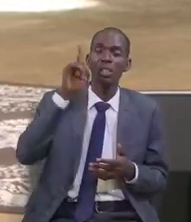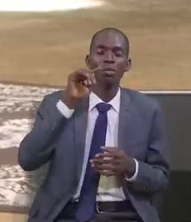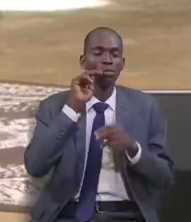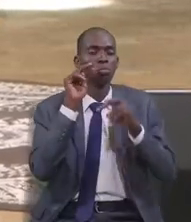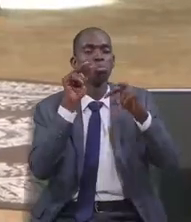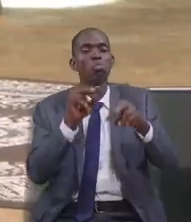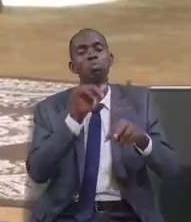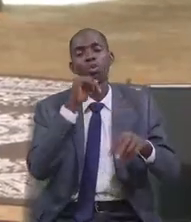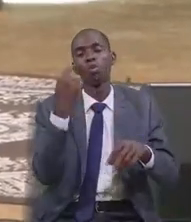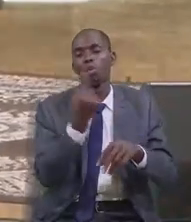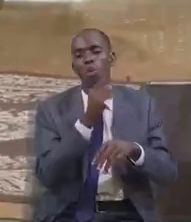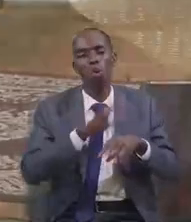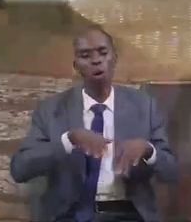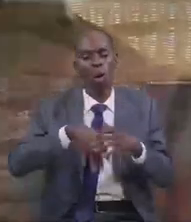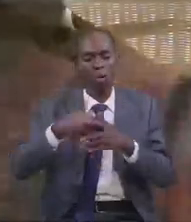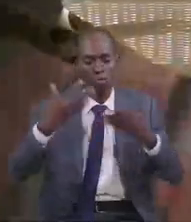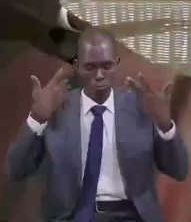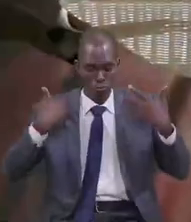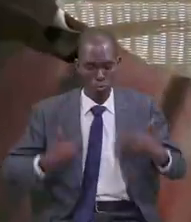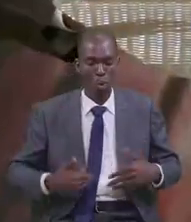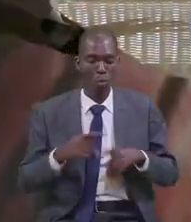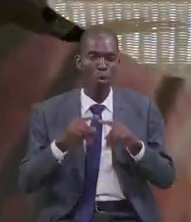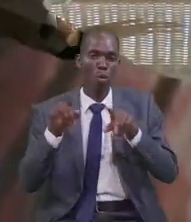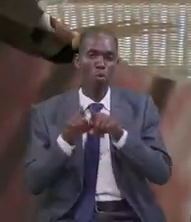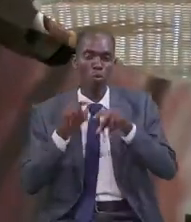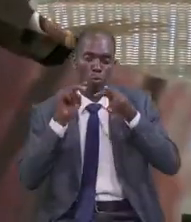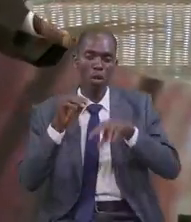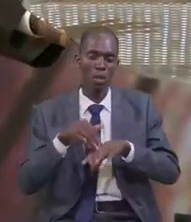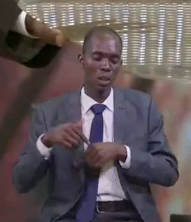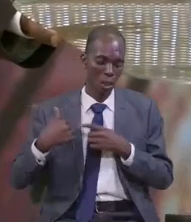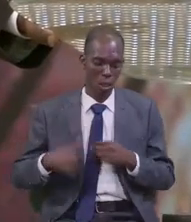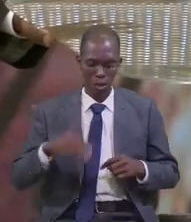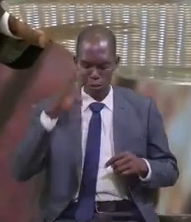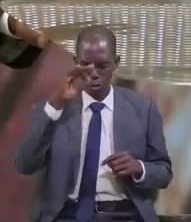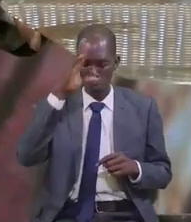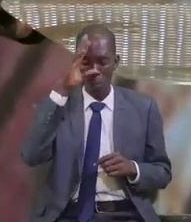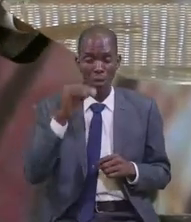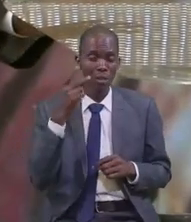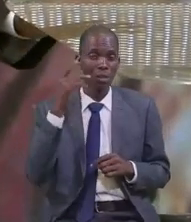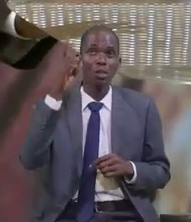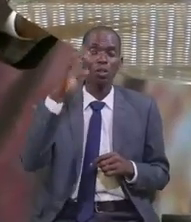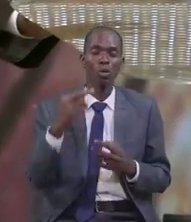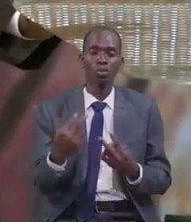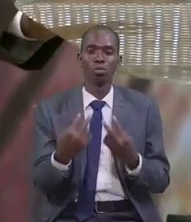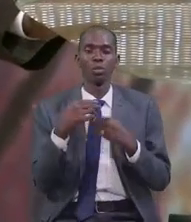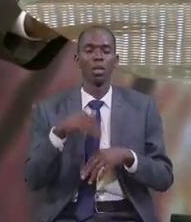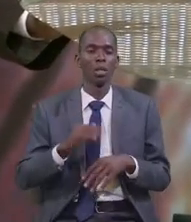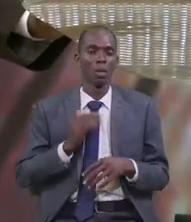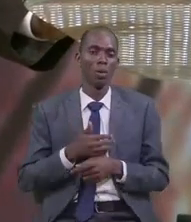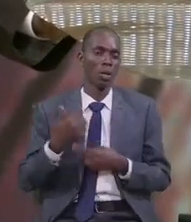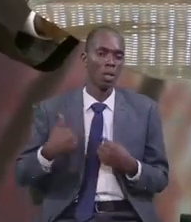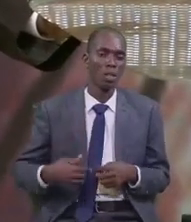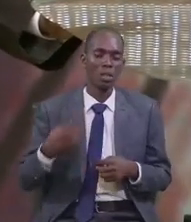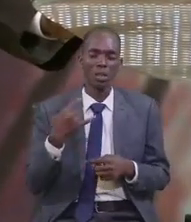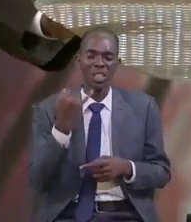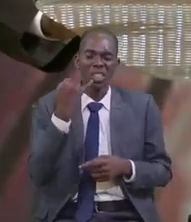à l'aspect physique, mais je regarde aussi le cœur. Il regarde notre cœur, la jalousie dans le cœur, l'envie dans